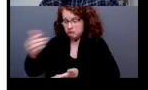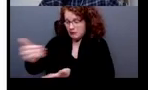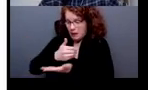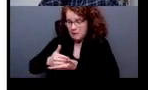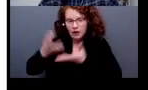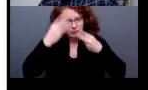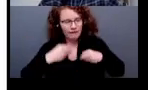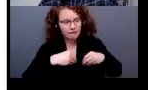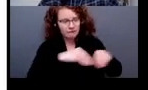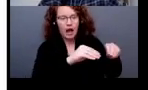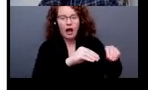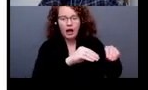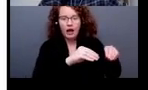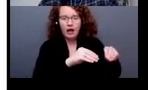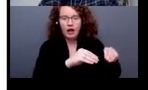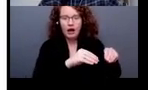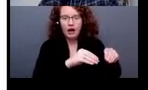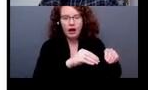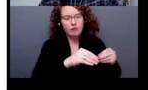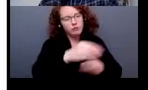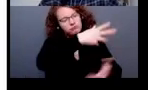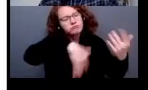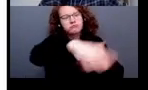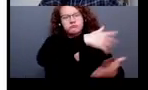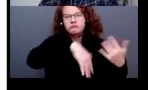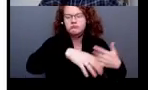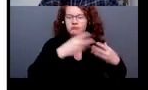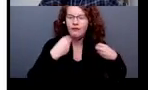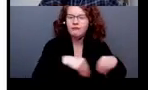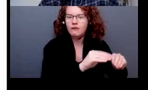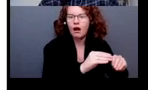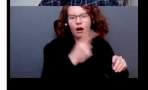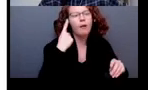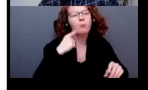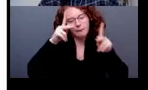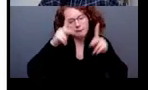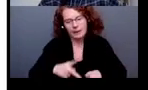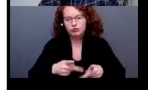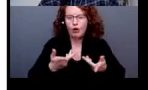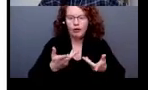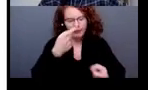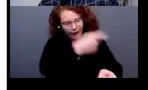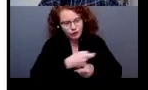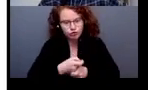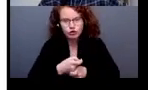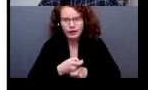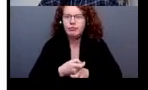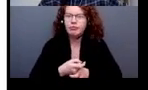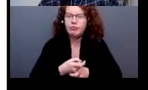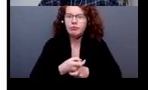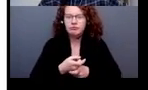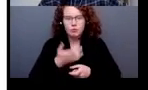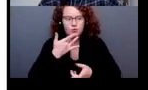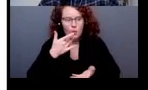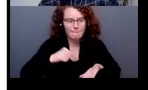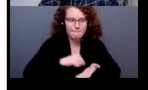en circulation dans la société capitaliste pour que ça atterrisse dans les assiettes de consommateurs japonais qui sont prêts à payer extrêmement cher